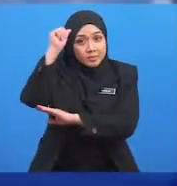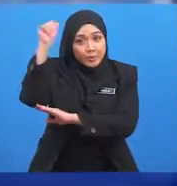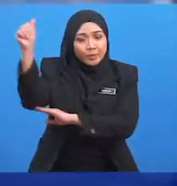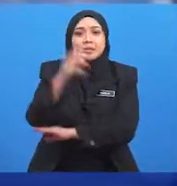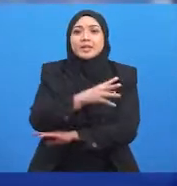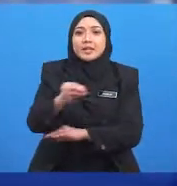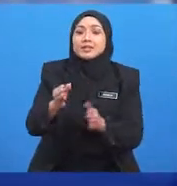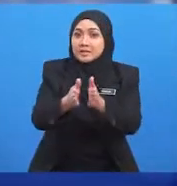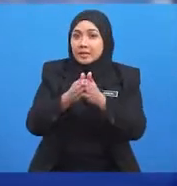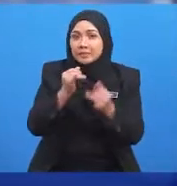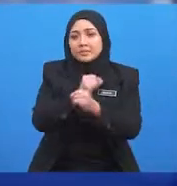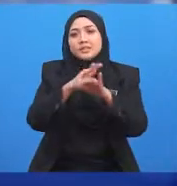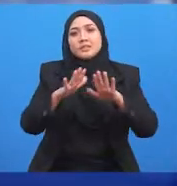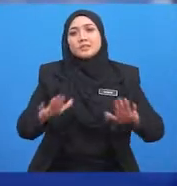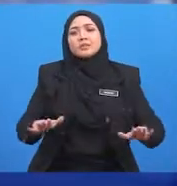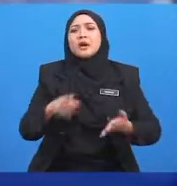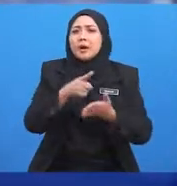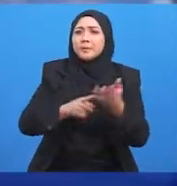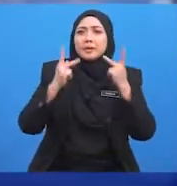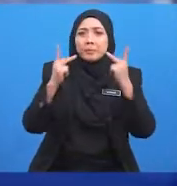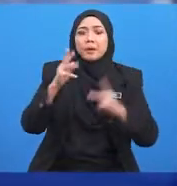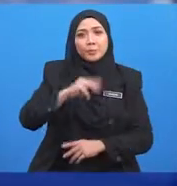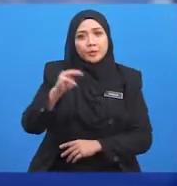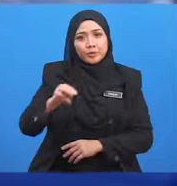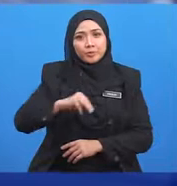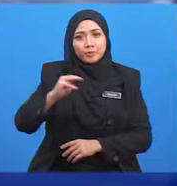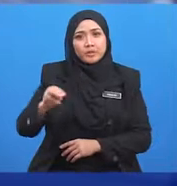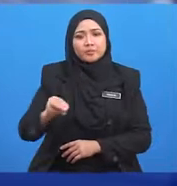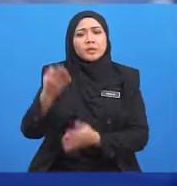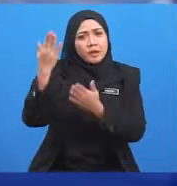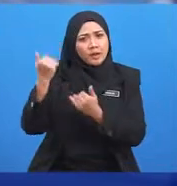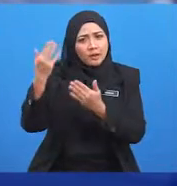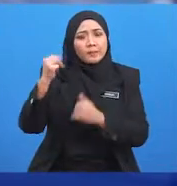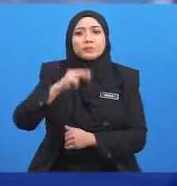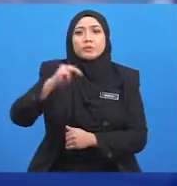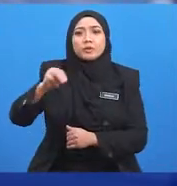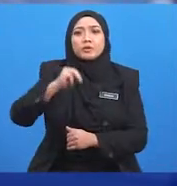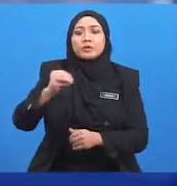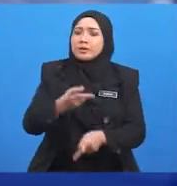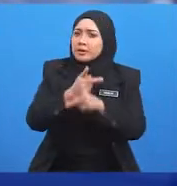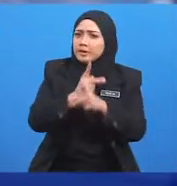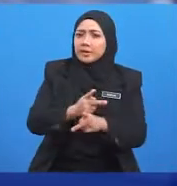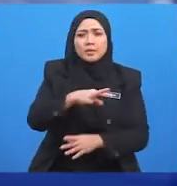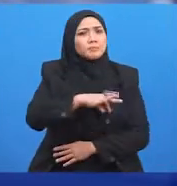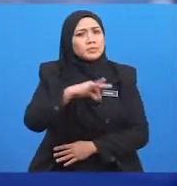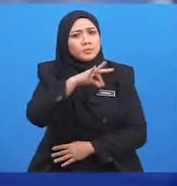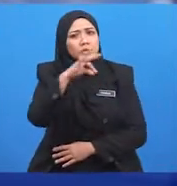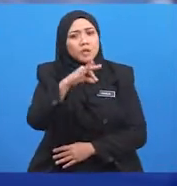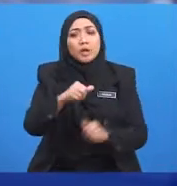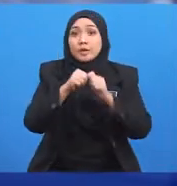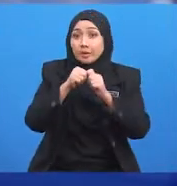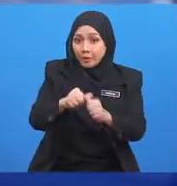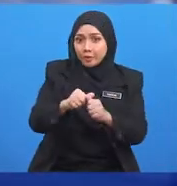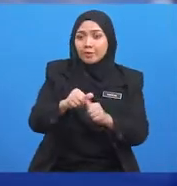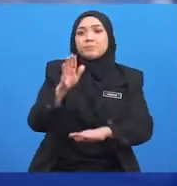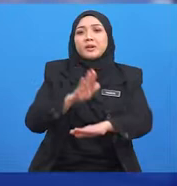Assalamualaikum dan salam sejahtera. Apa khabar murid-murid? Diharap murid-murid kekal bersemangat mengikuti slot